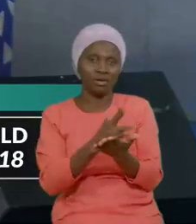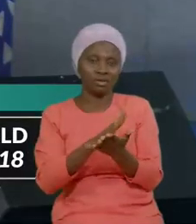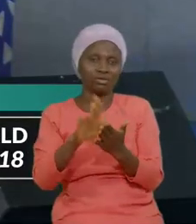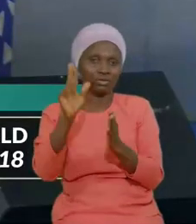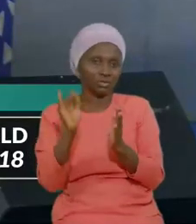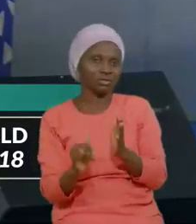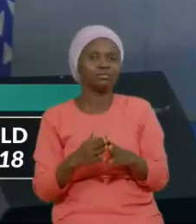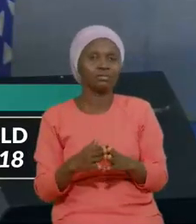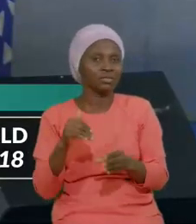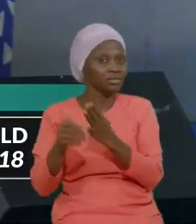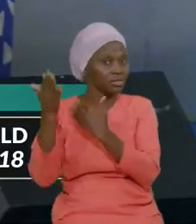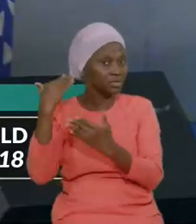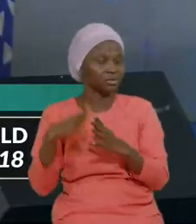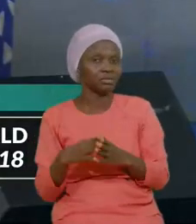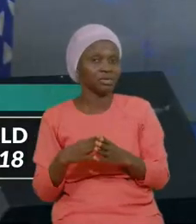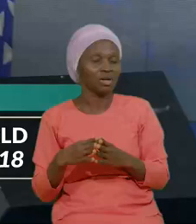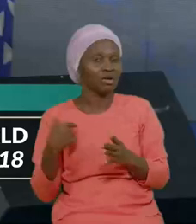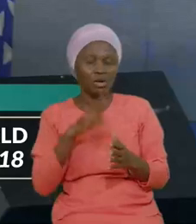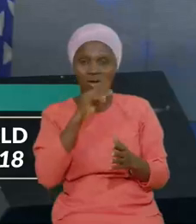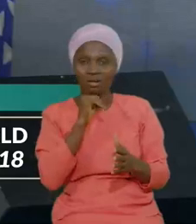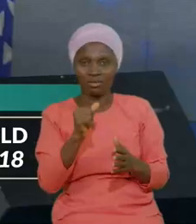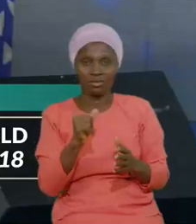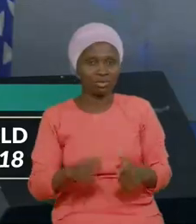Et dans la justice.